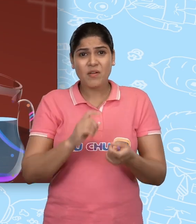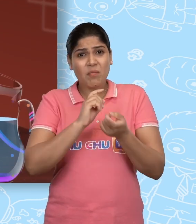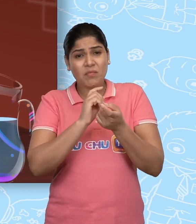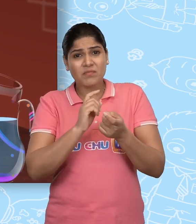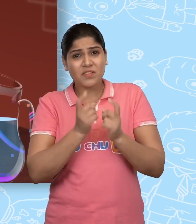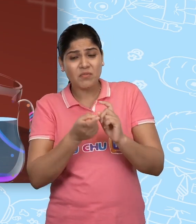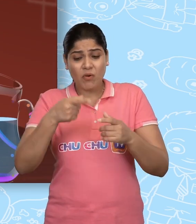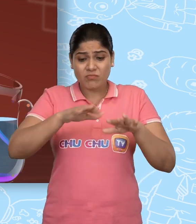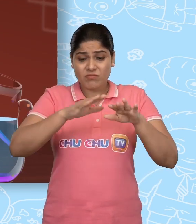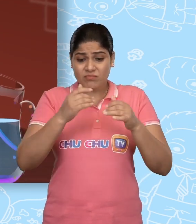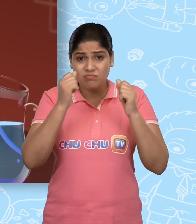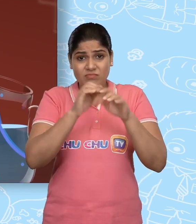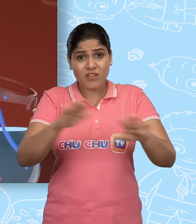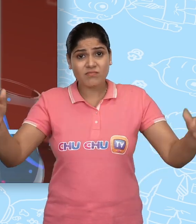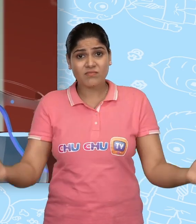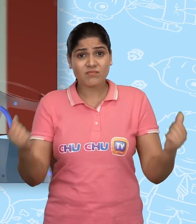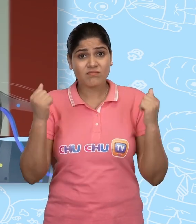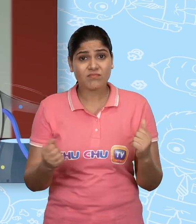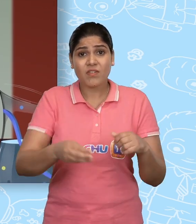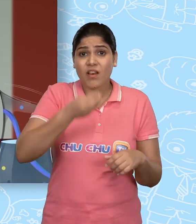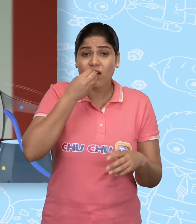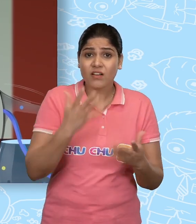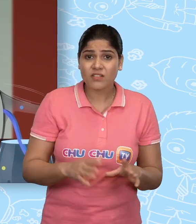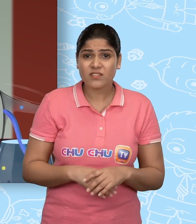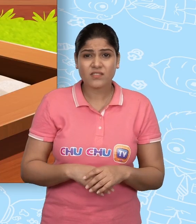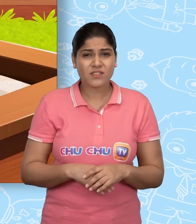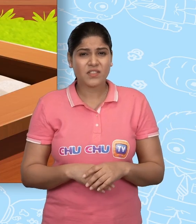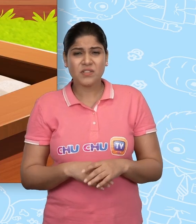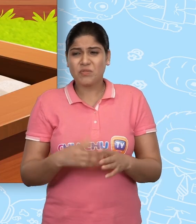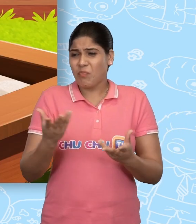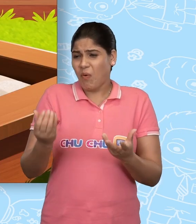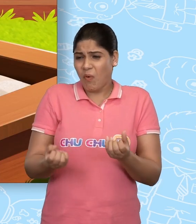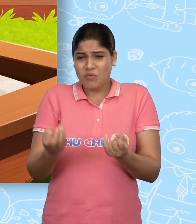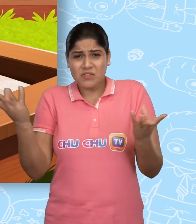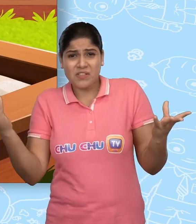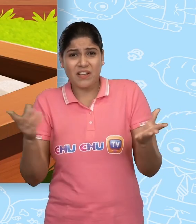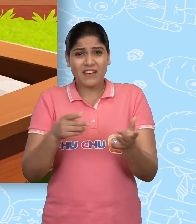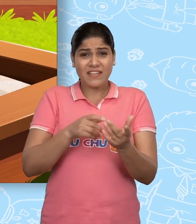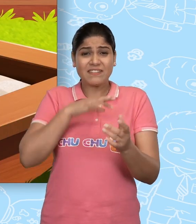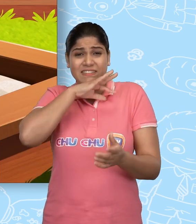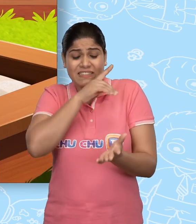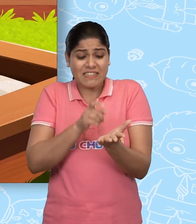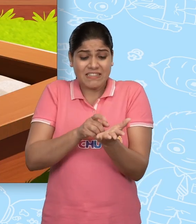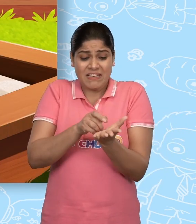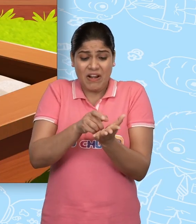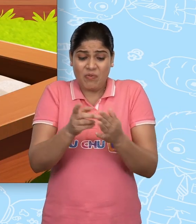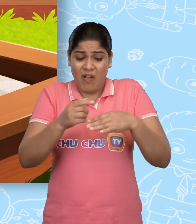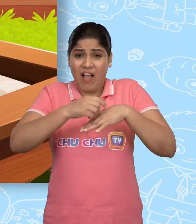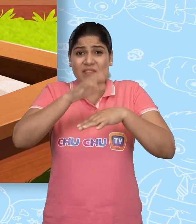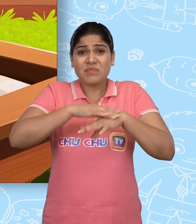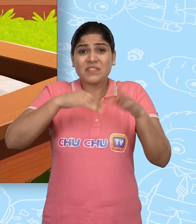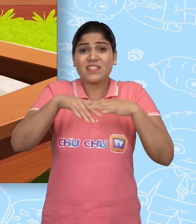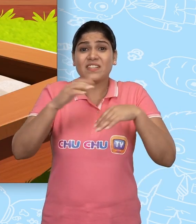बल्कि वो टेबल पर बैठकर खाना खाने लगी, जबकि बहुत से गंदे कीटाणु चीकू